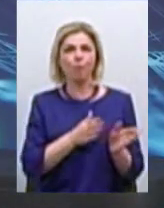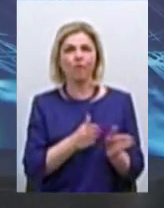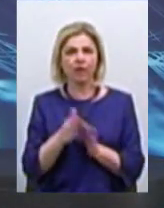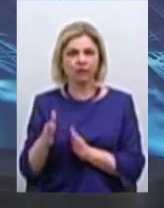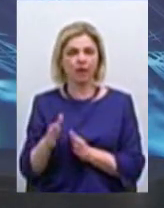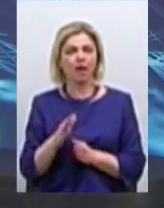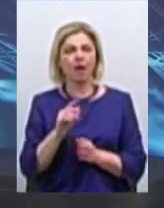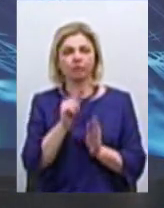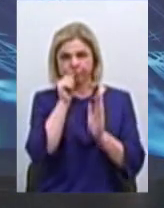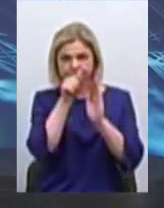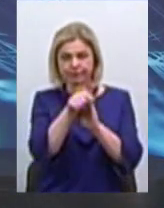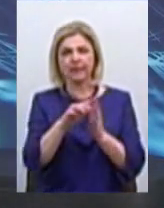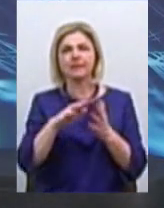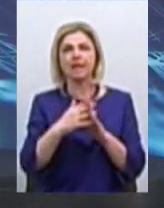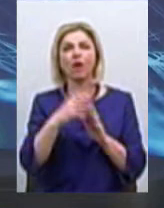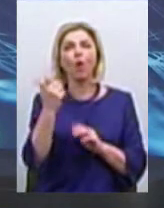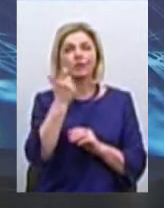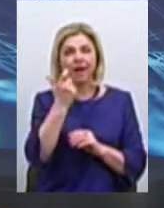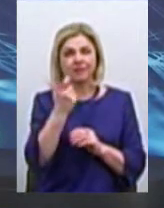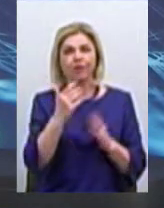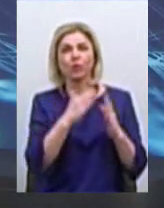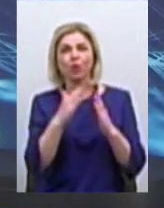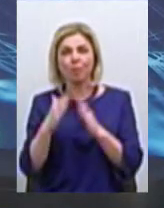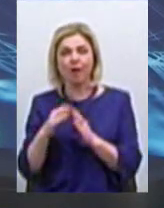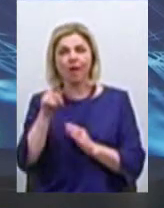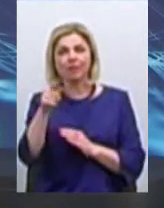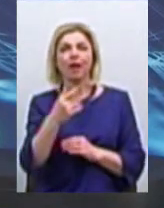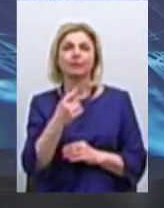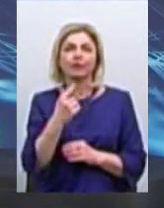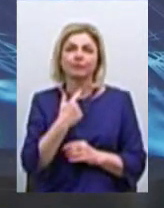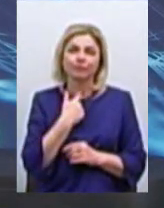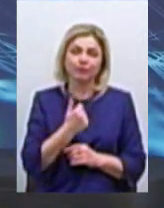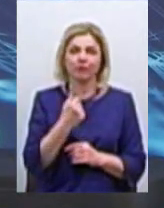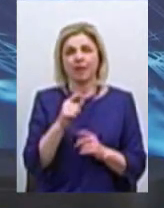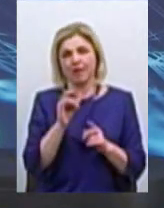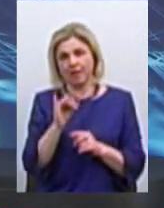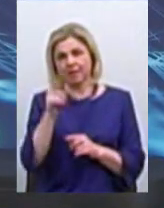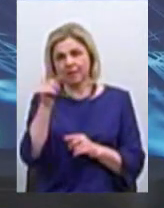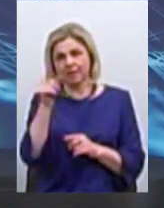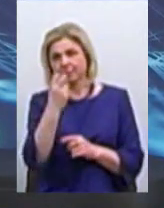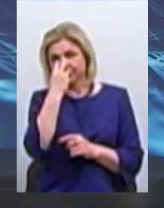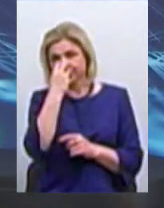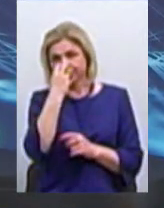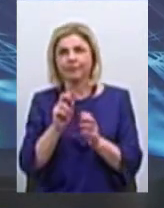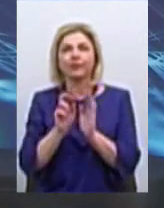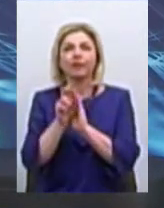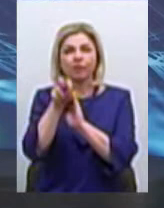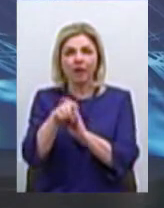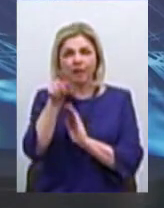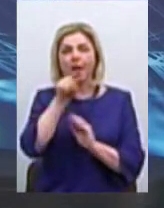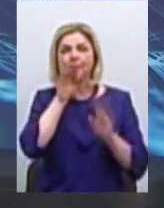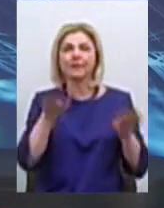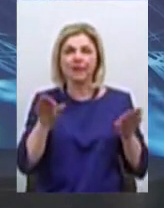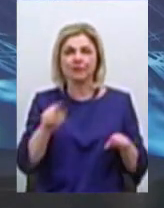заходити в сільськогосподарські угіддя. Там є чим поласувати, там кормлять тварин, там є птиця. І